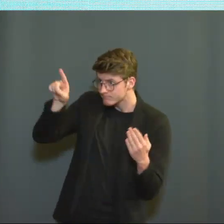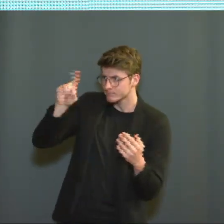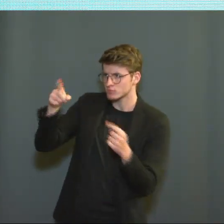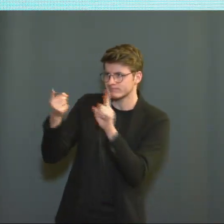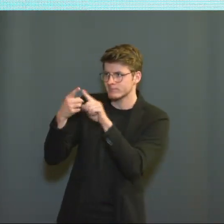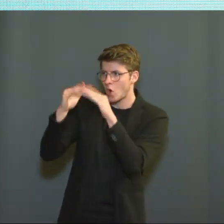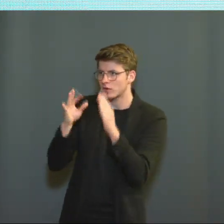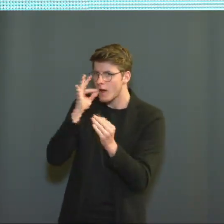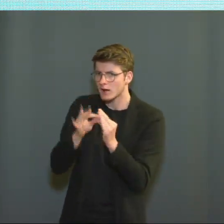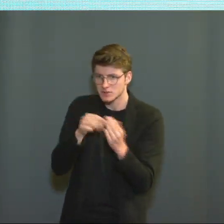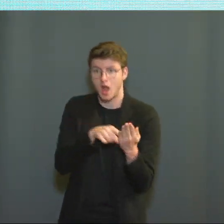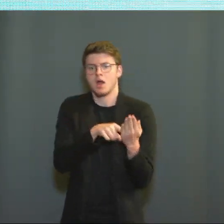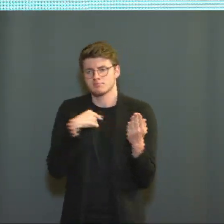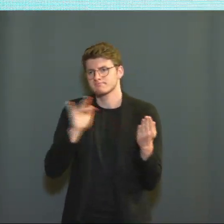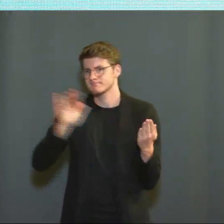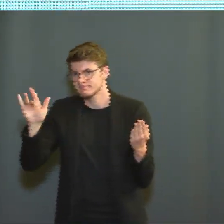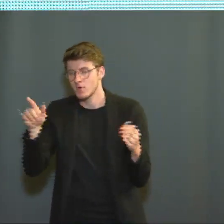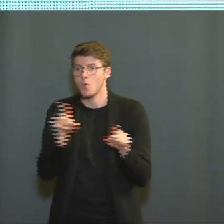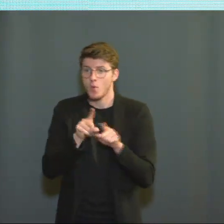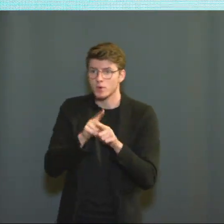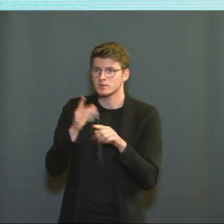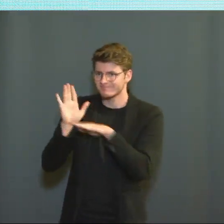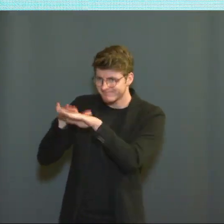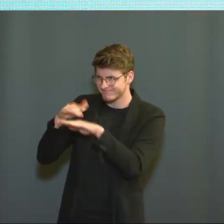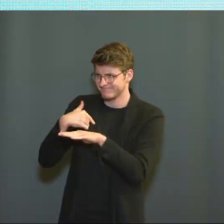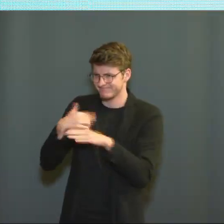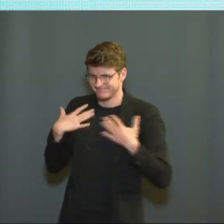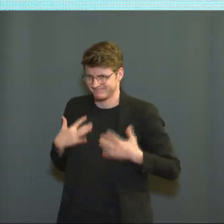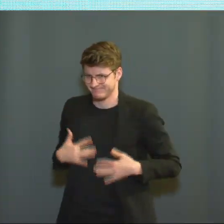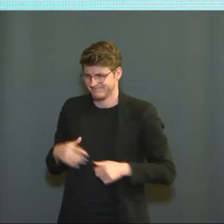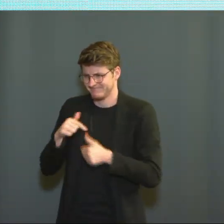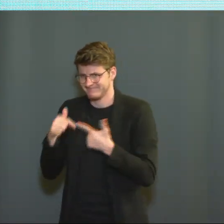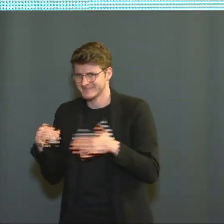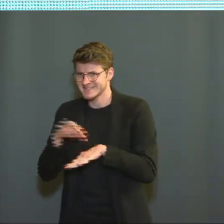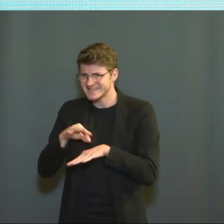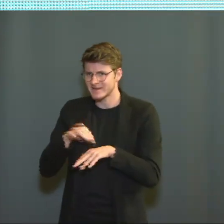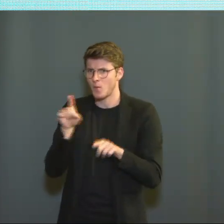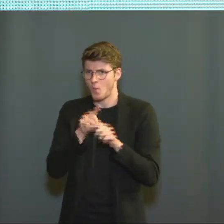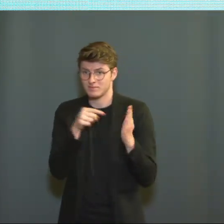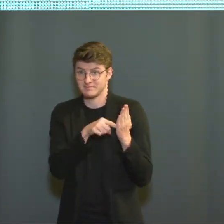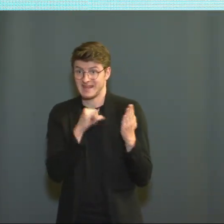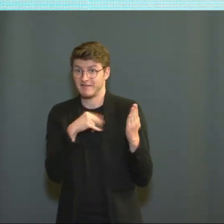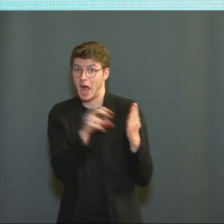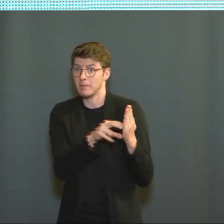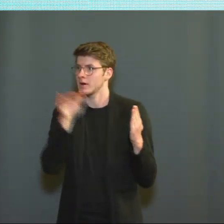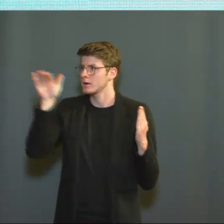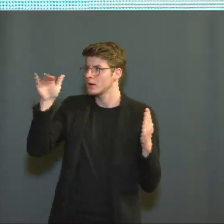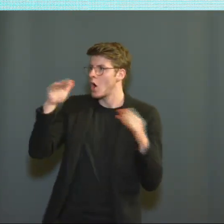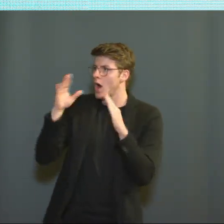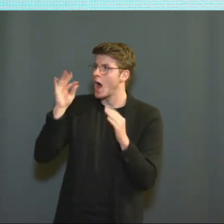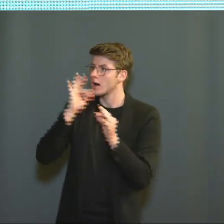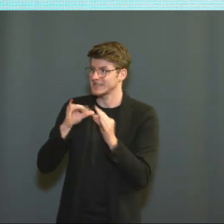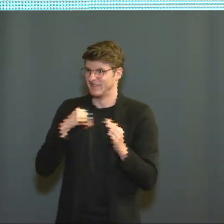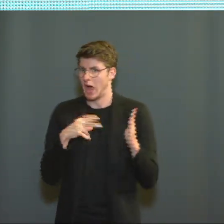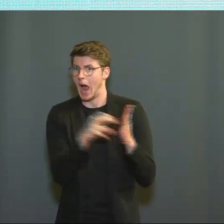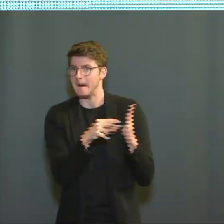mee dat u symptomen hebt en laat je arts weten dat je Corona-alert gebruikt. Geef de code met 17